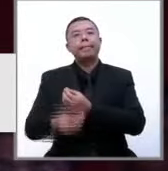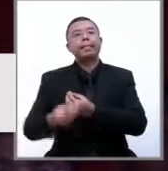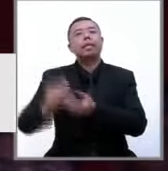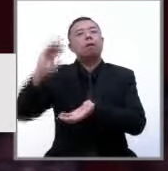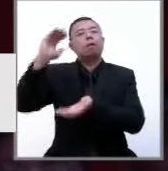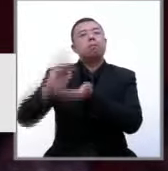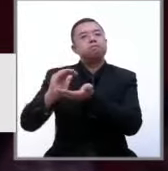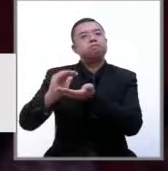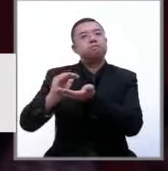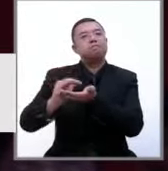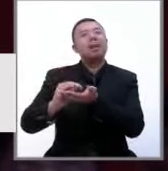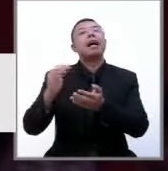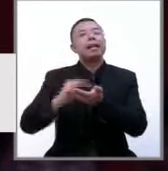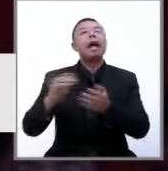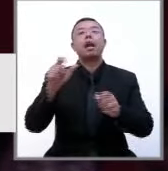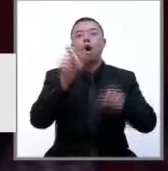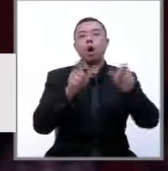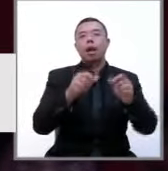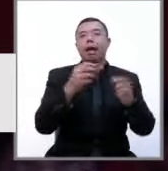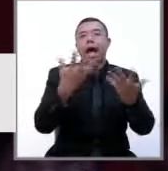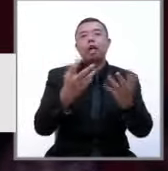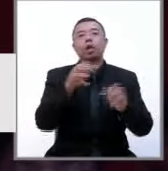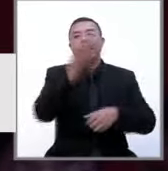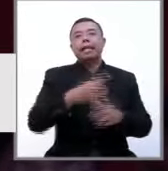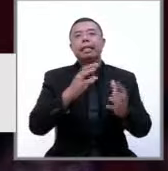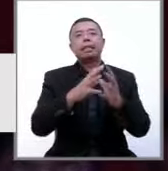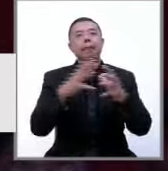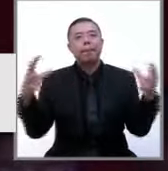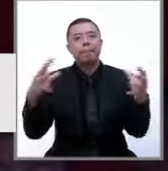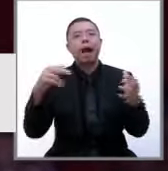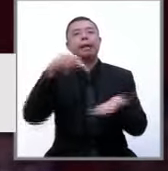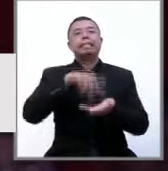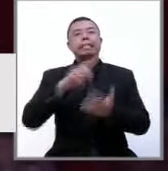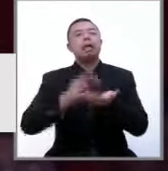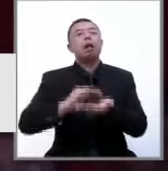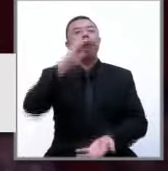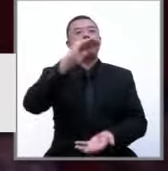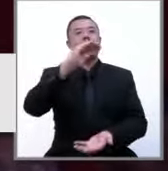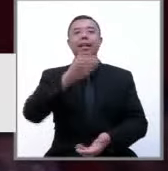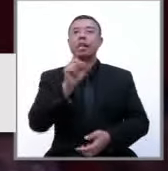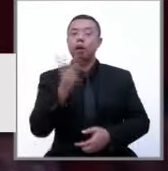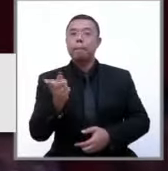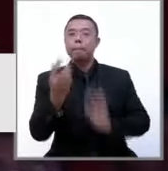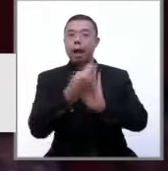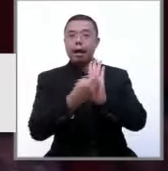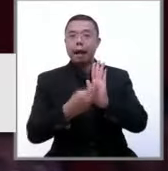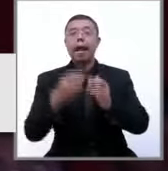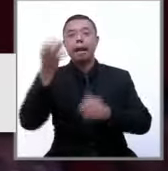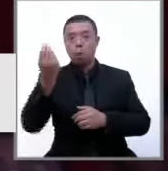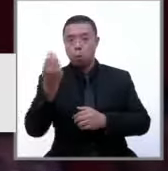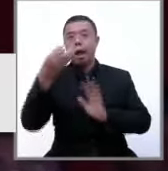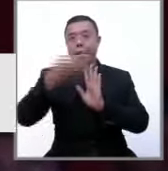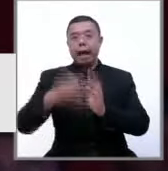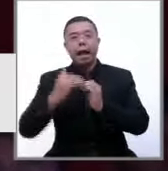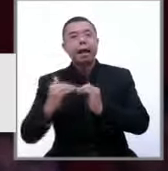meningkatkan angka Desa berkembang dan mandiri Oleh karena itu anggaran dana desa akan